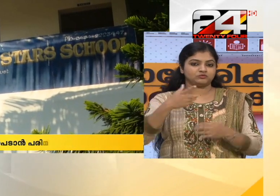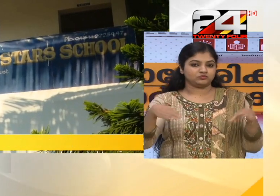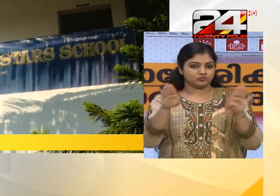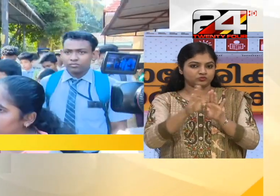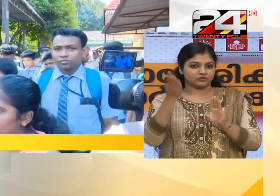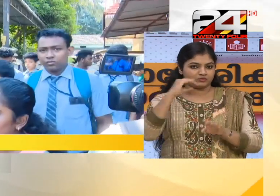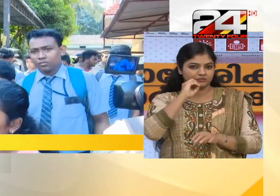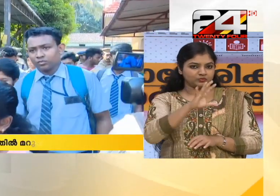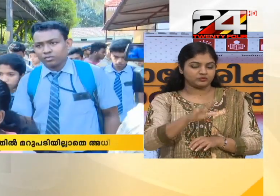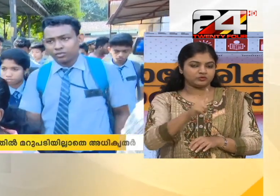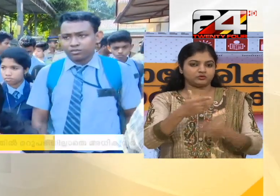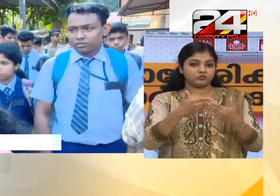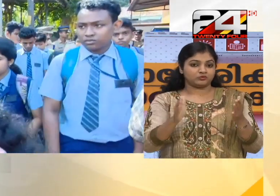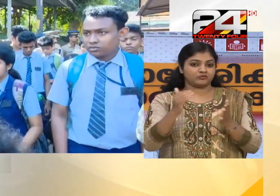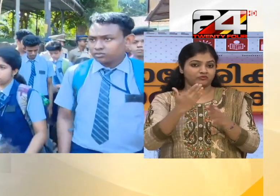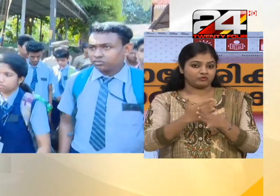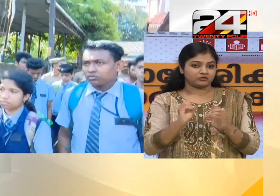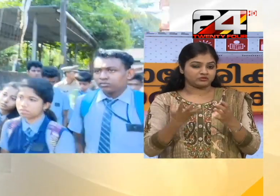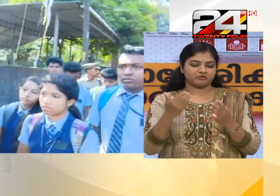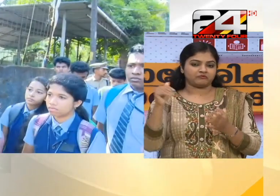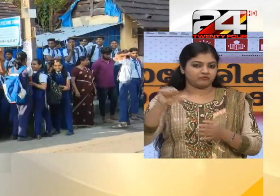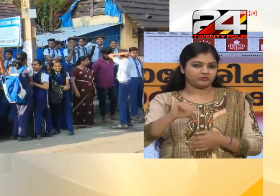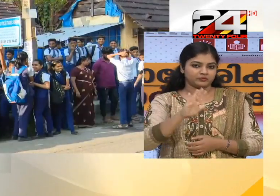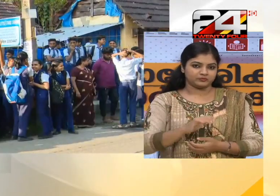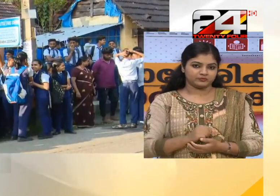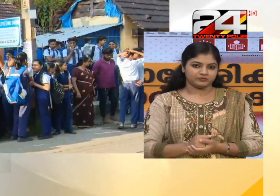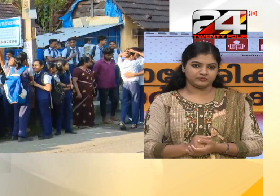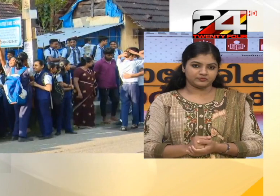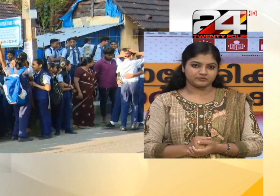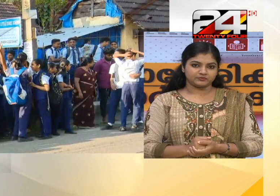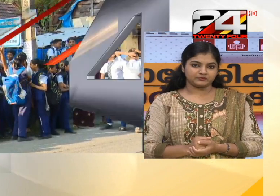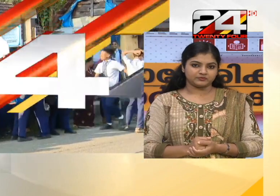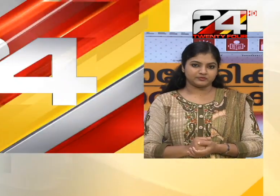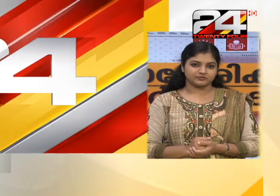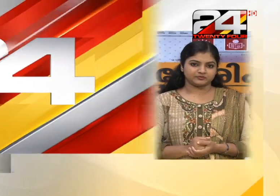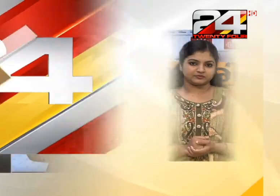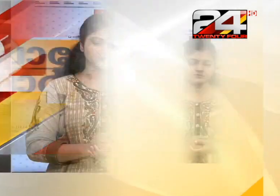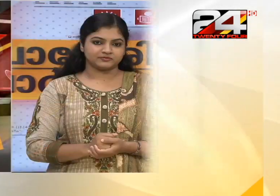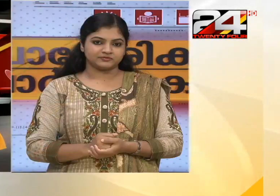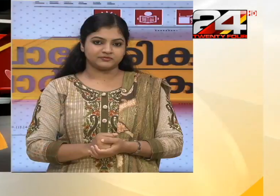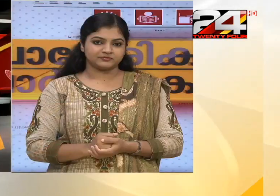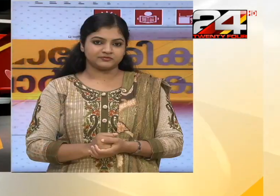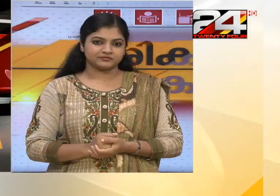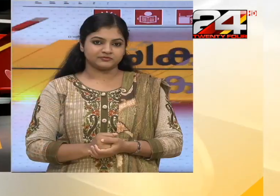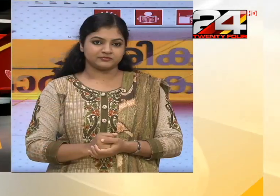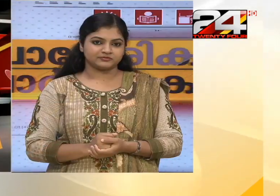സ്കൂളിന് തുറന്നു പ്രവർത്തിക്കാനും സാധ്യതയില്ല. സഹിന ആന്റണി, 24 കൊച്ചി.